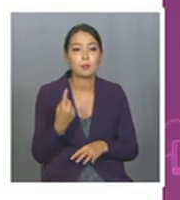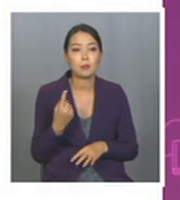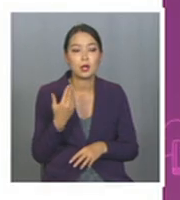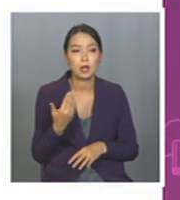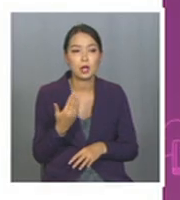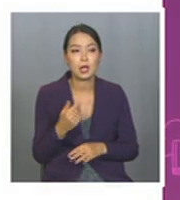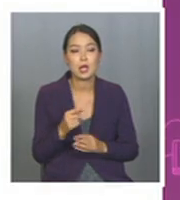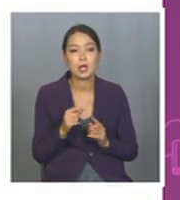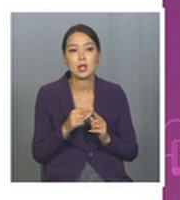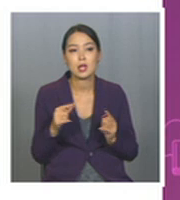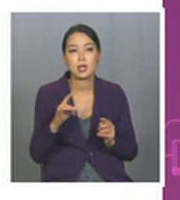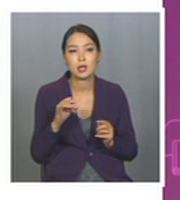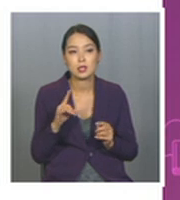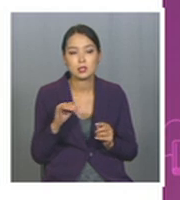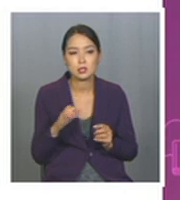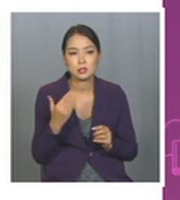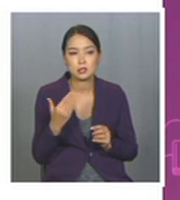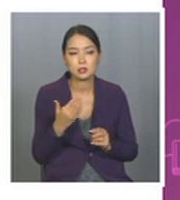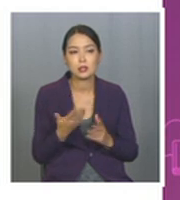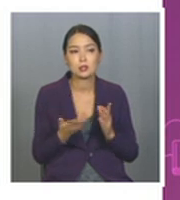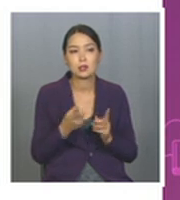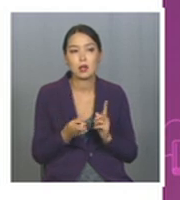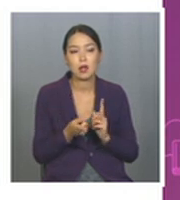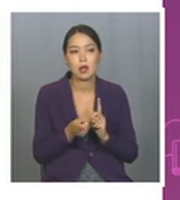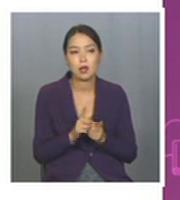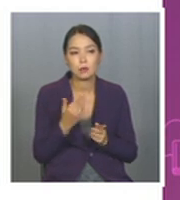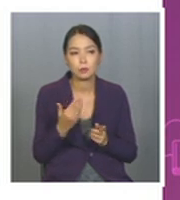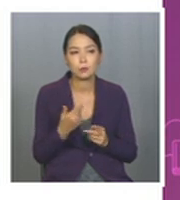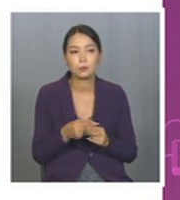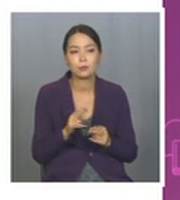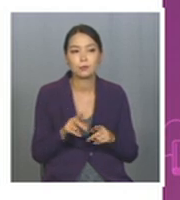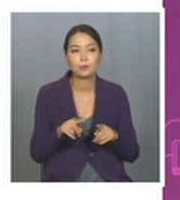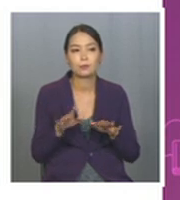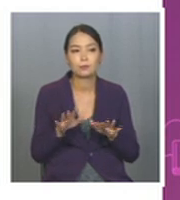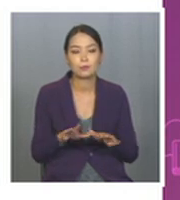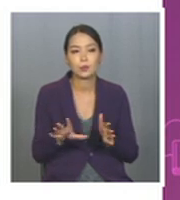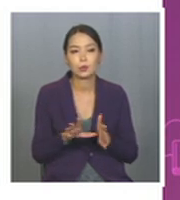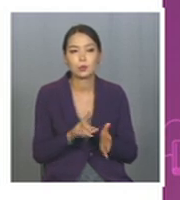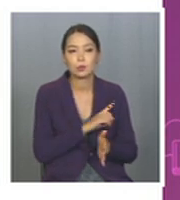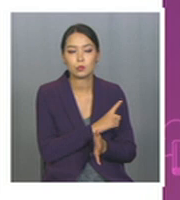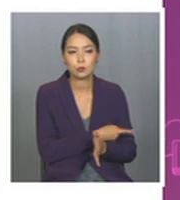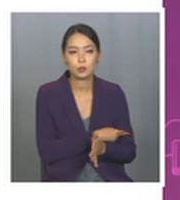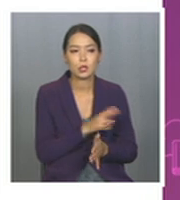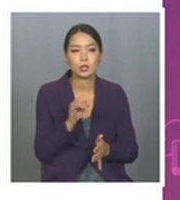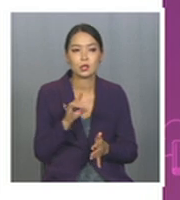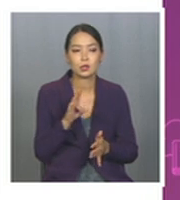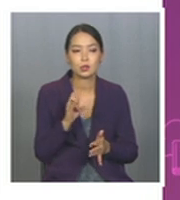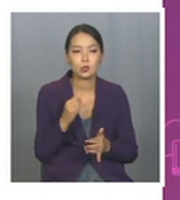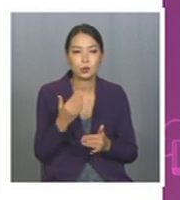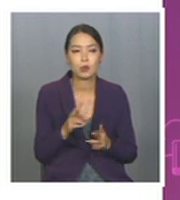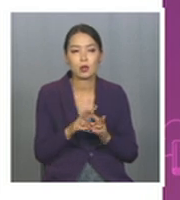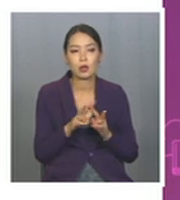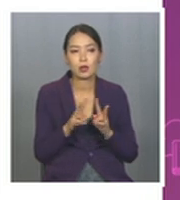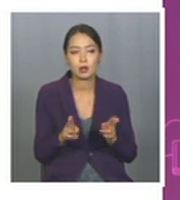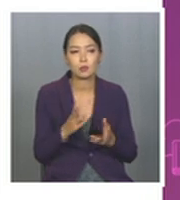резистордағы егер де одан айнымалы ток өтетін болса, ол жерде ток күші мен кернеу бірдей фазада тербеледі дедік.